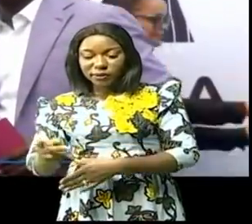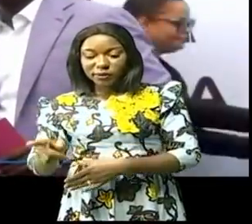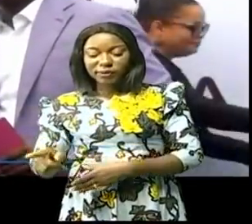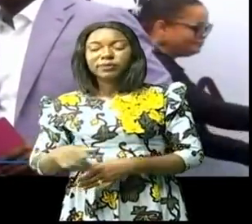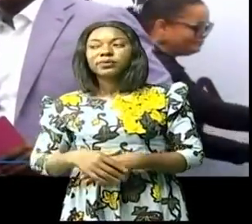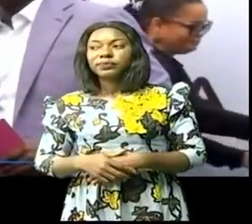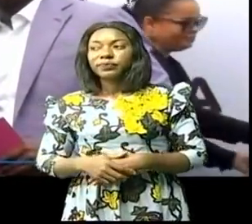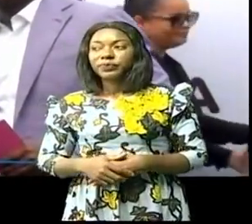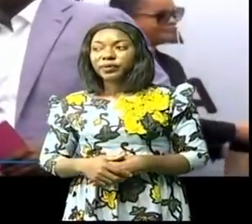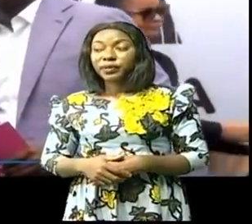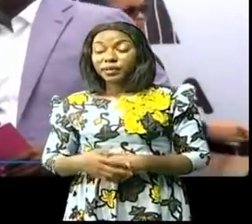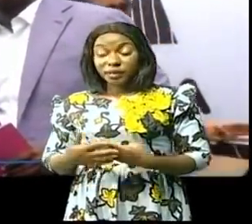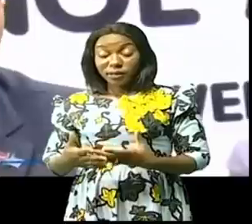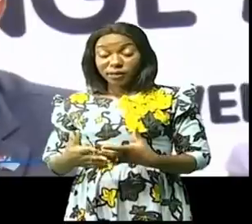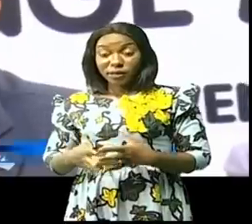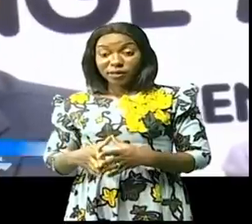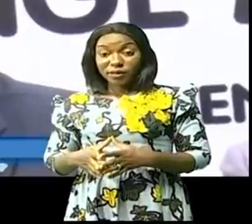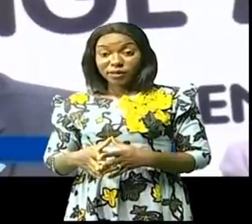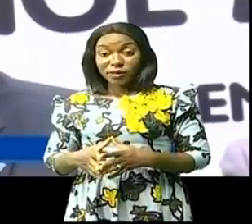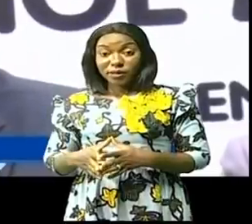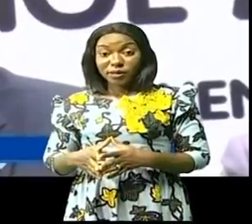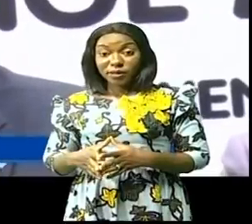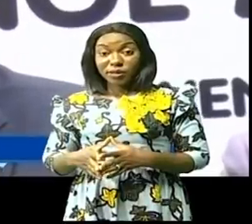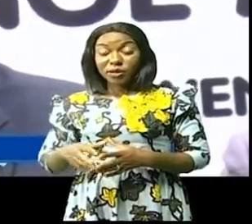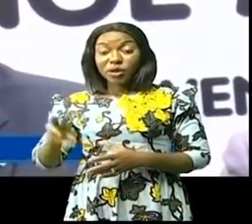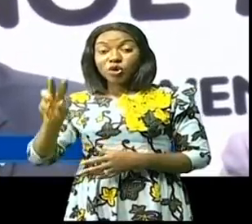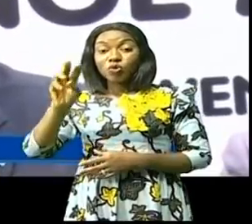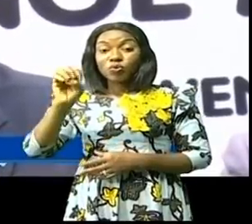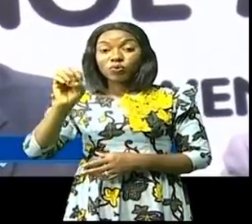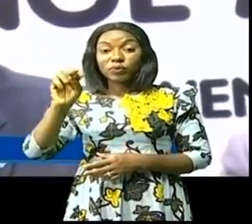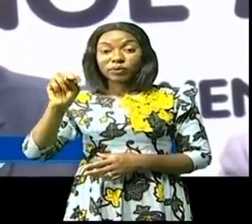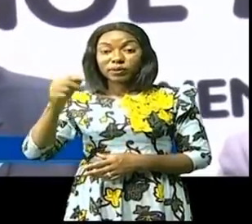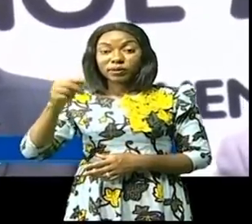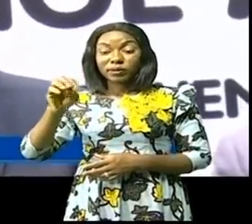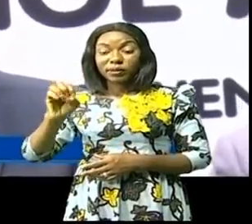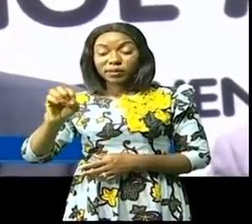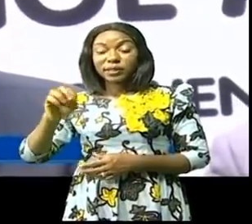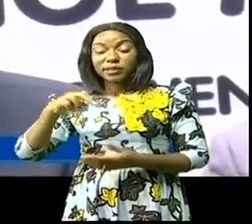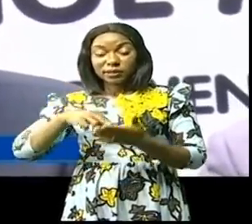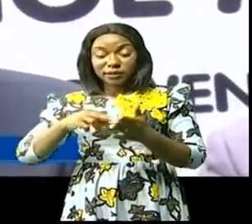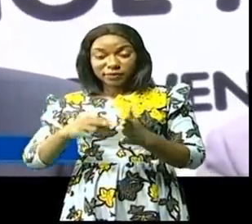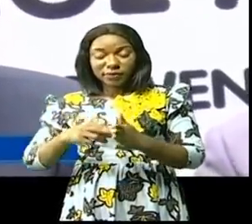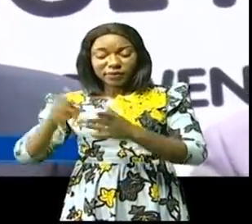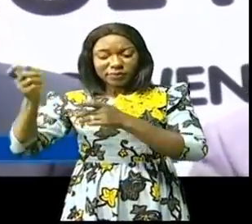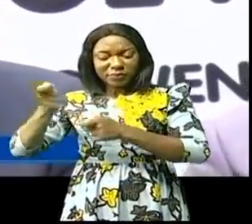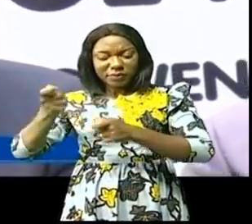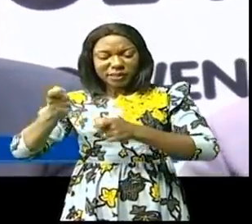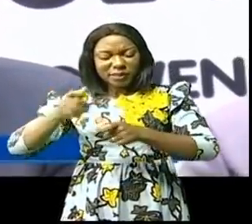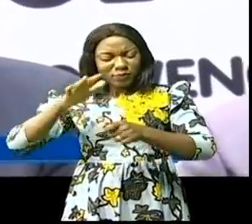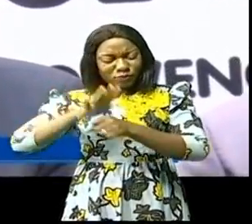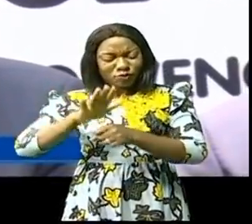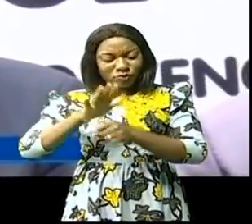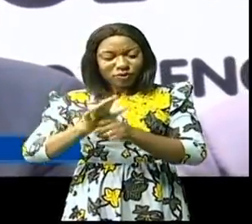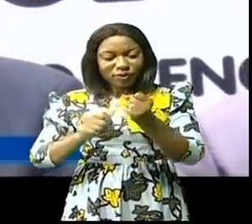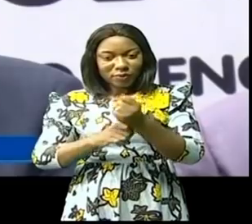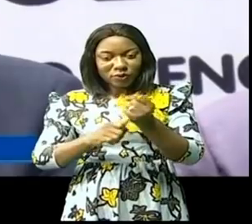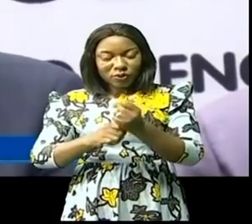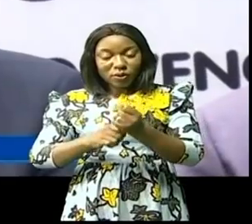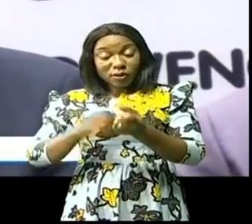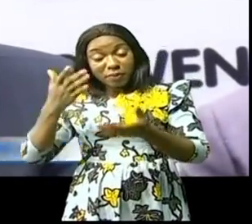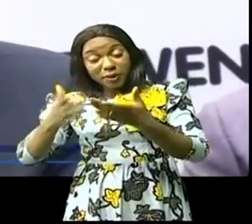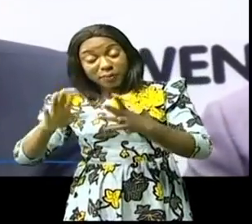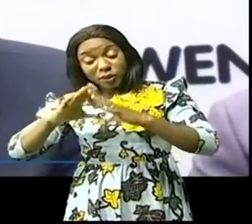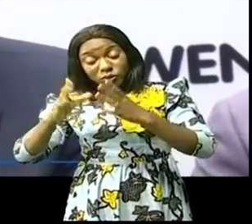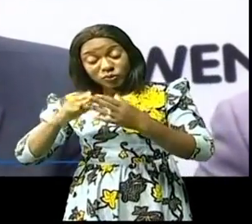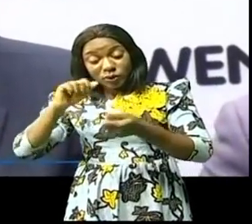Music a influencé des générations entières à travers sa passion et son talent. Au milieu de tous les défis que rencontre la RDC dans